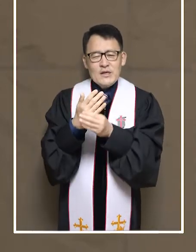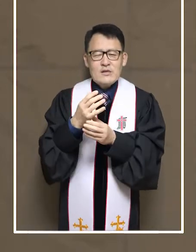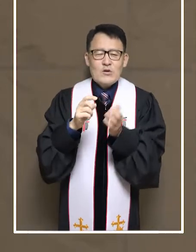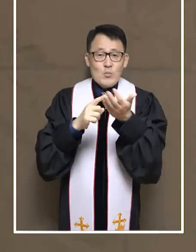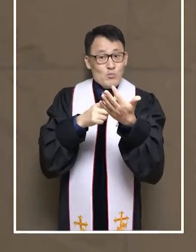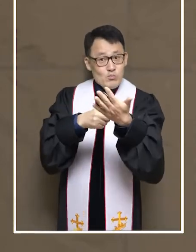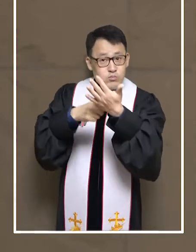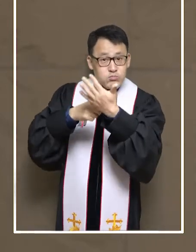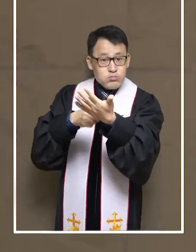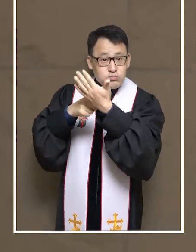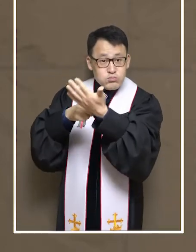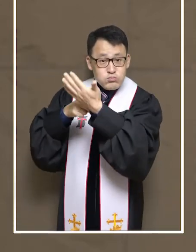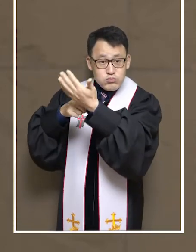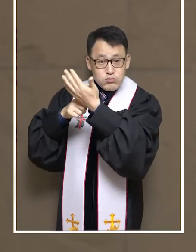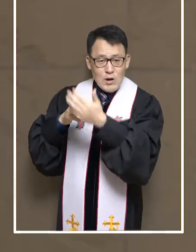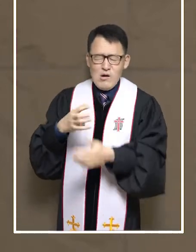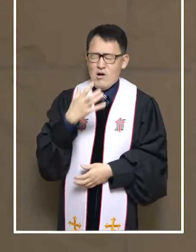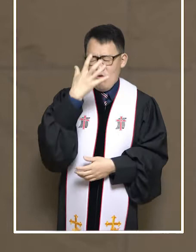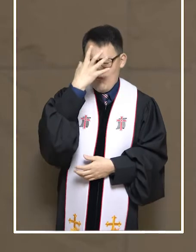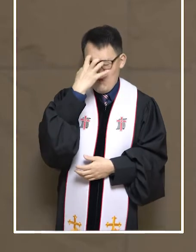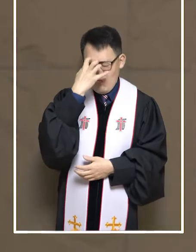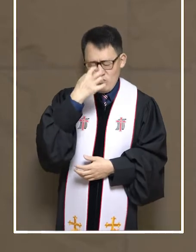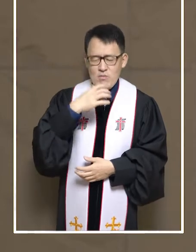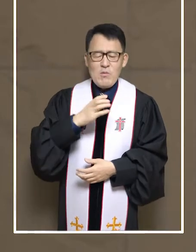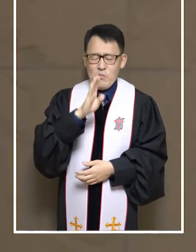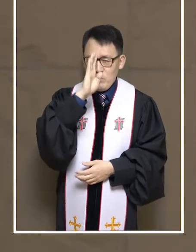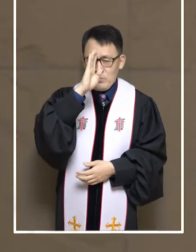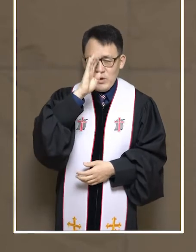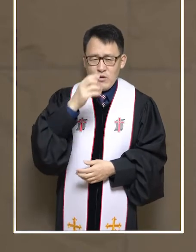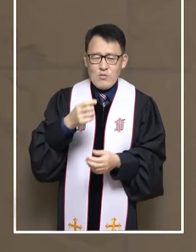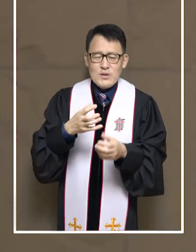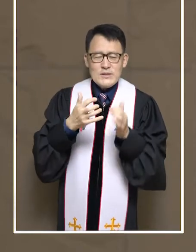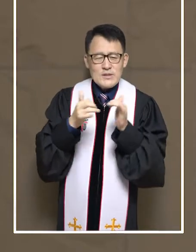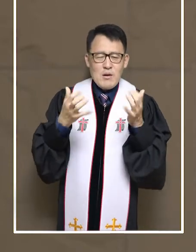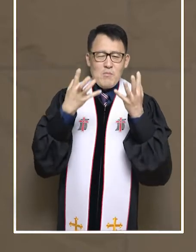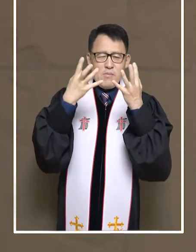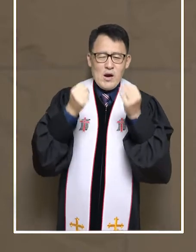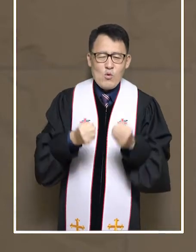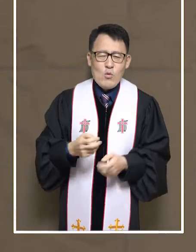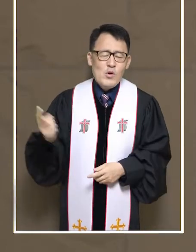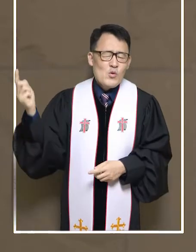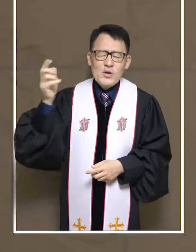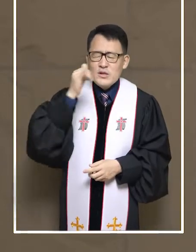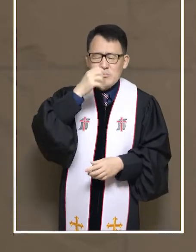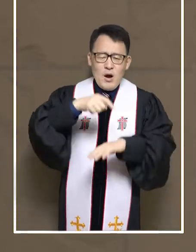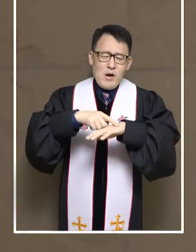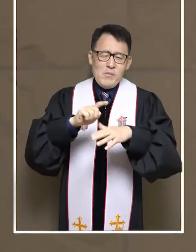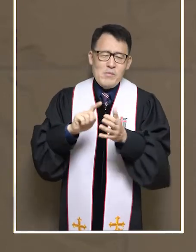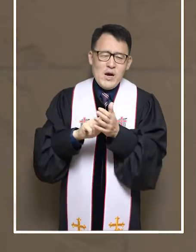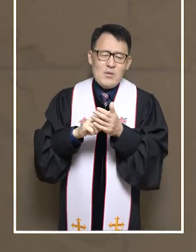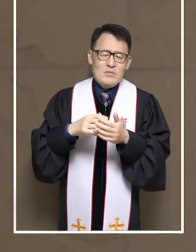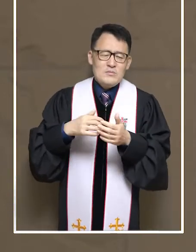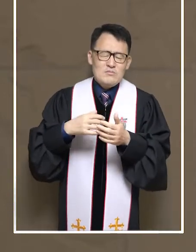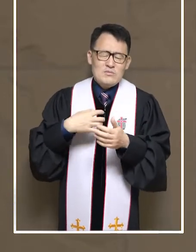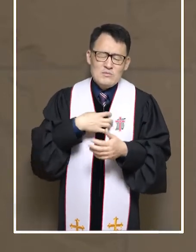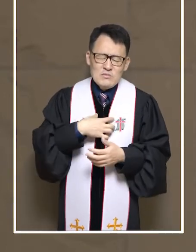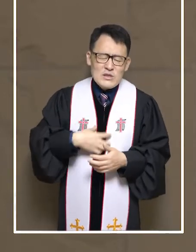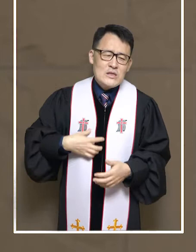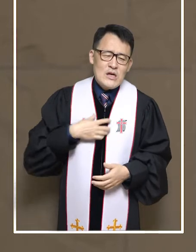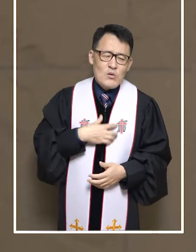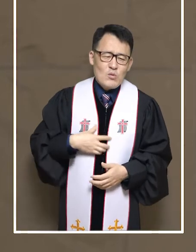많이 나타나고 있죠. 우울증을 호소하는 사람도 많고, 그래서 뭔가 듣고 있으면 가슴이